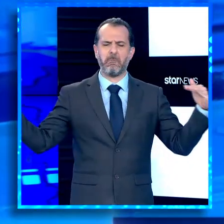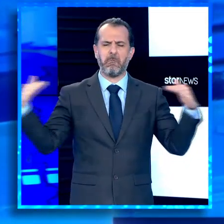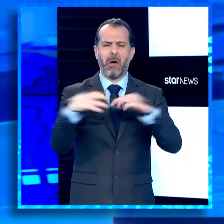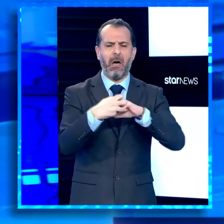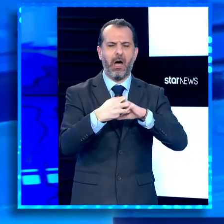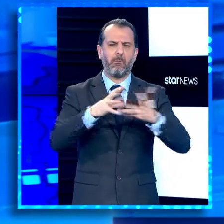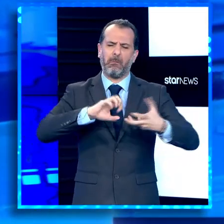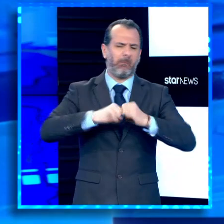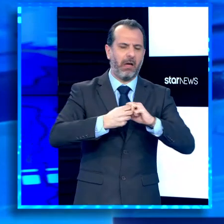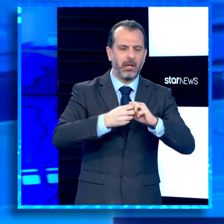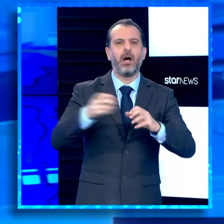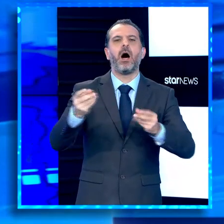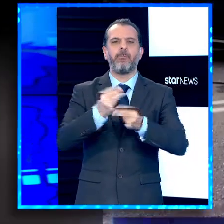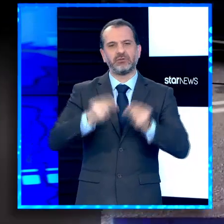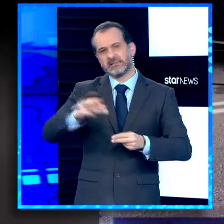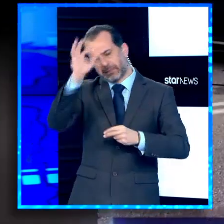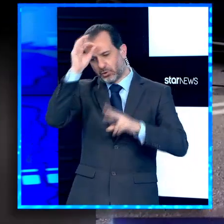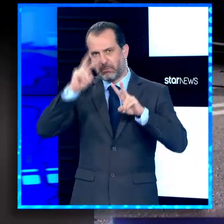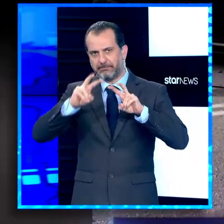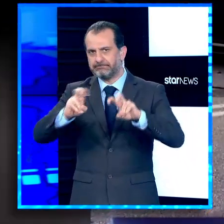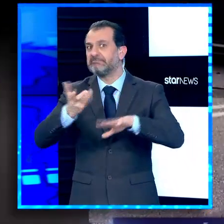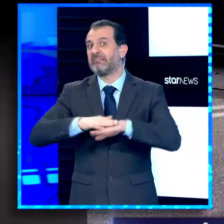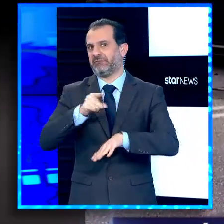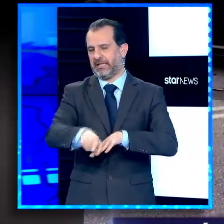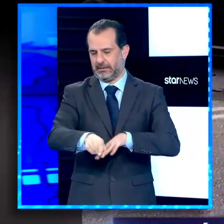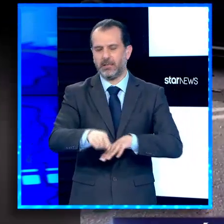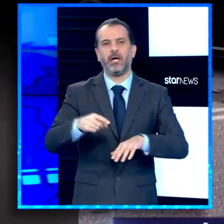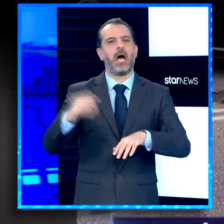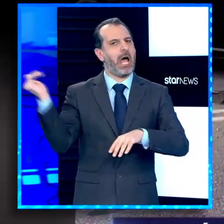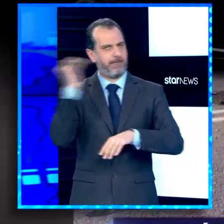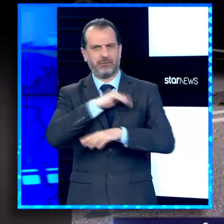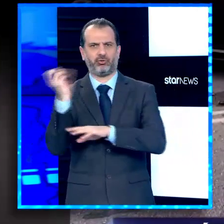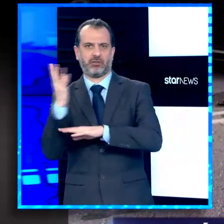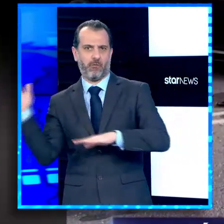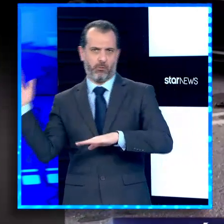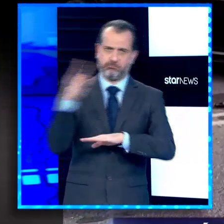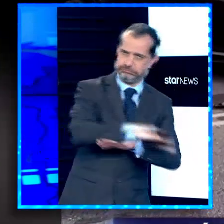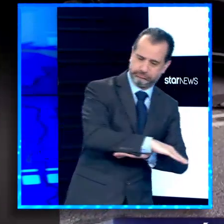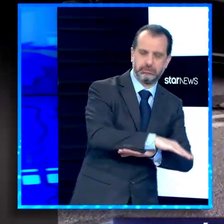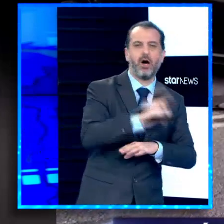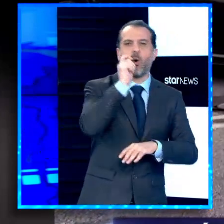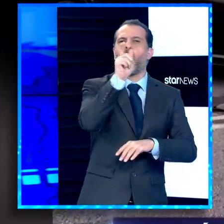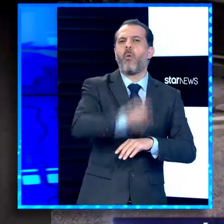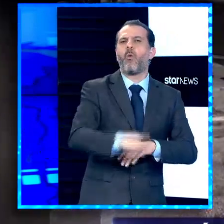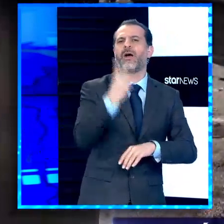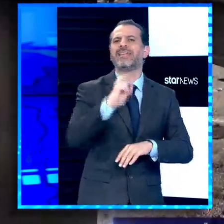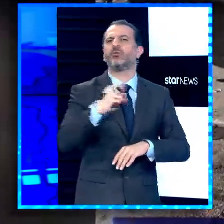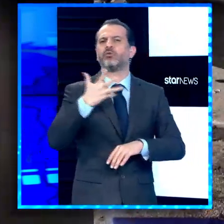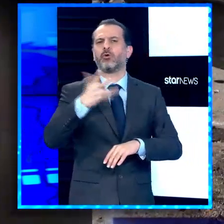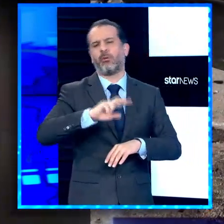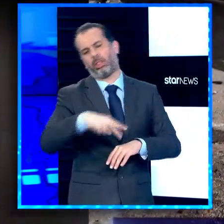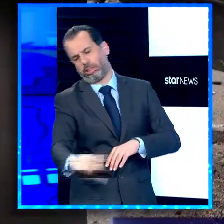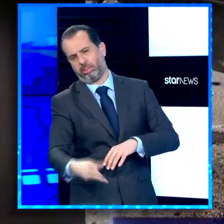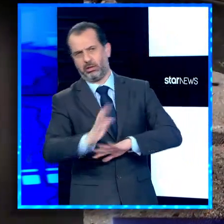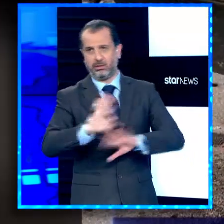υπό συνθήκες που διερευνώνται από την τροχαία. Σύμφωνα με πληροφορίες, όταν έφτασαν τα ασθενοφόρα του ΕΚΑΒ, ο άνδρας ήταν χωρίς τις αισθήσεις